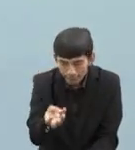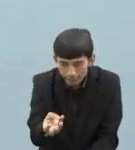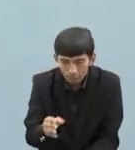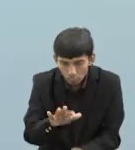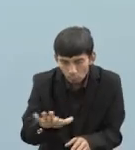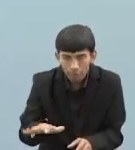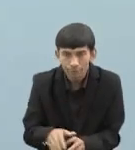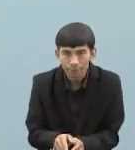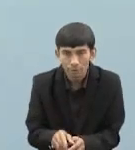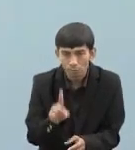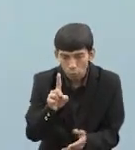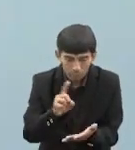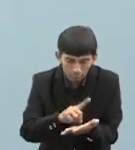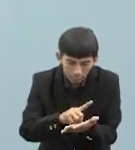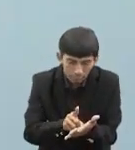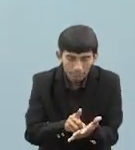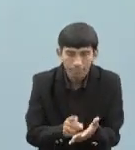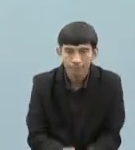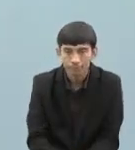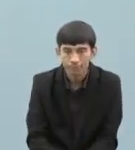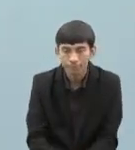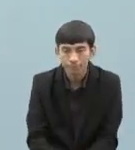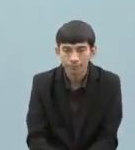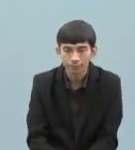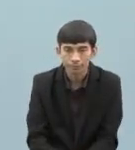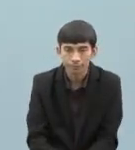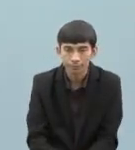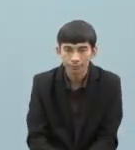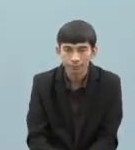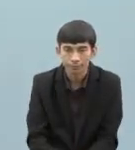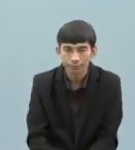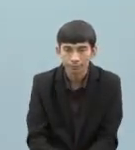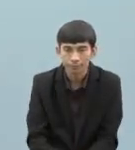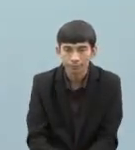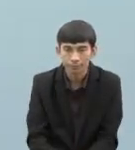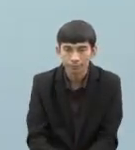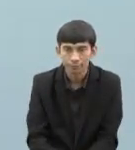Kết tị tới con á. Mùi này tí.